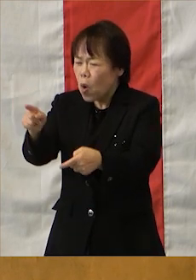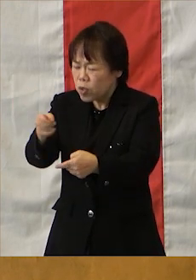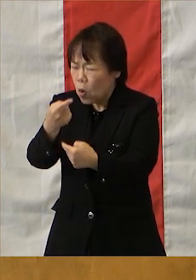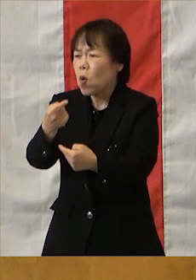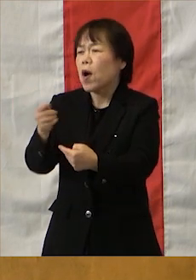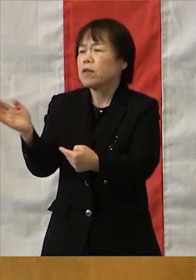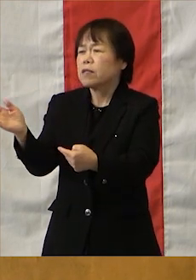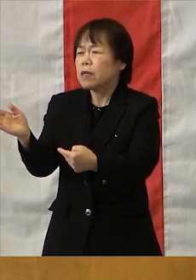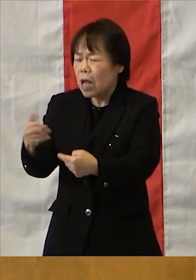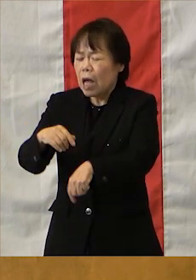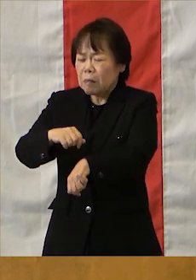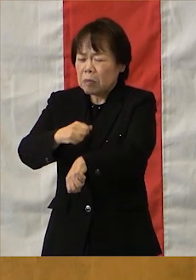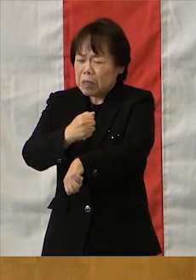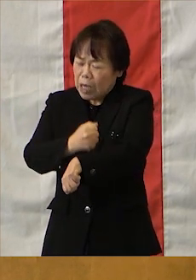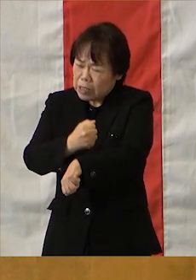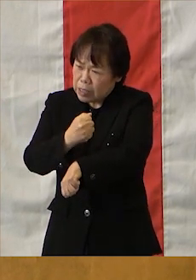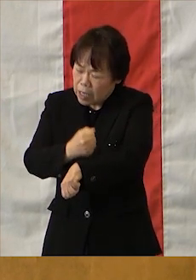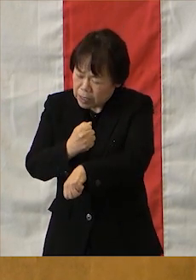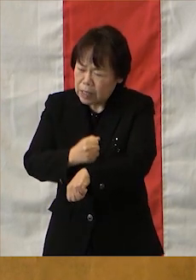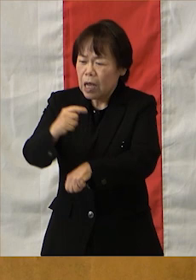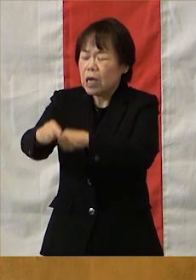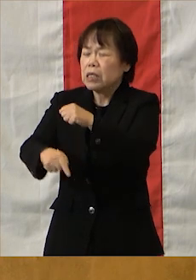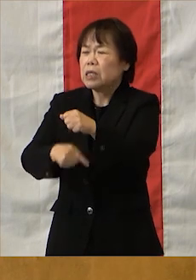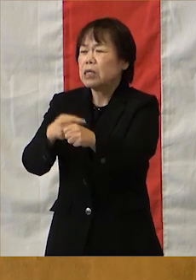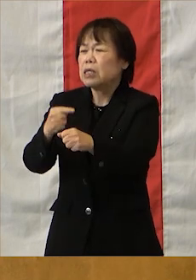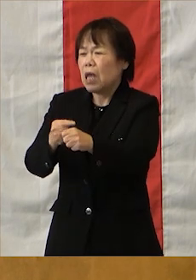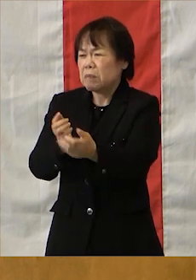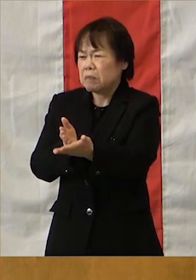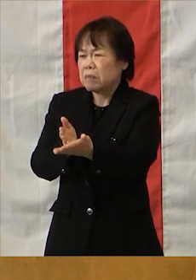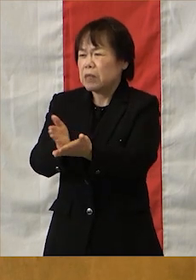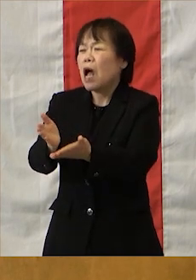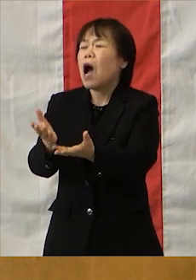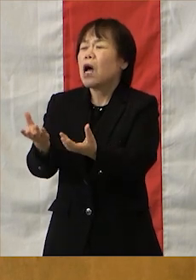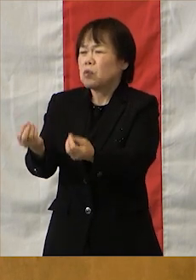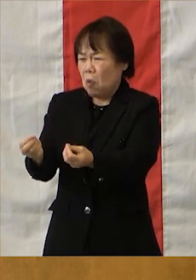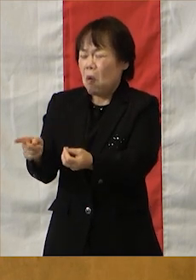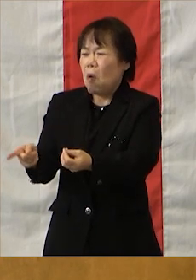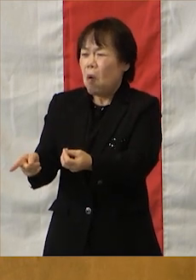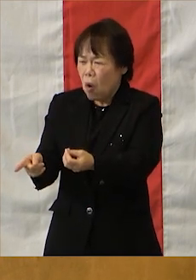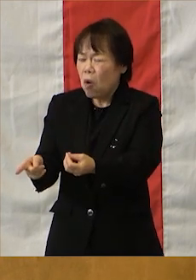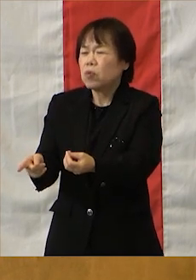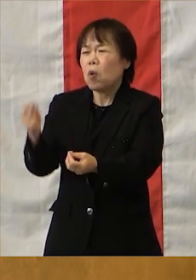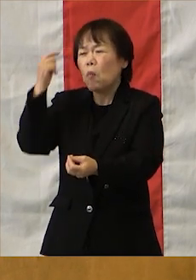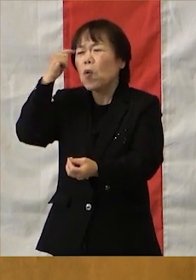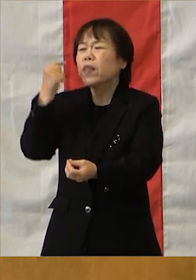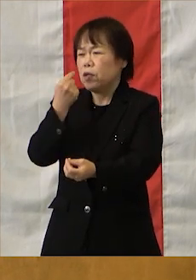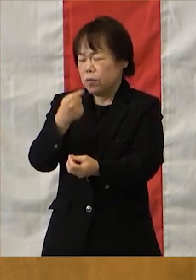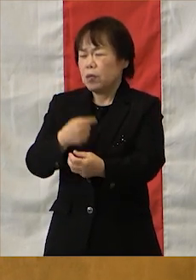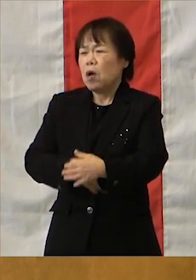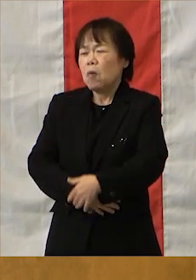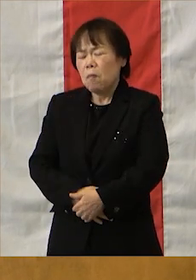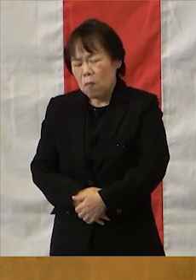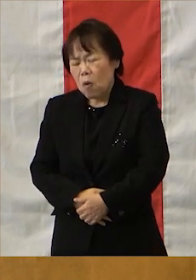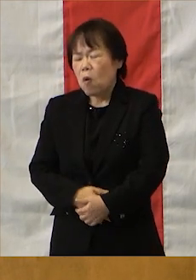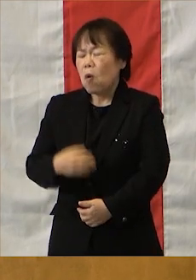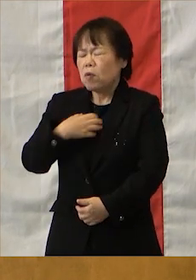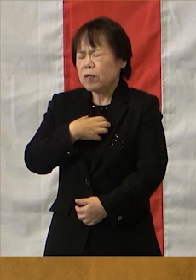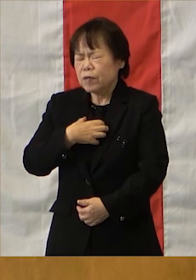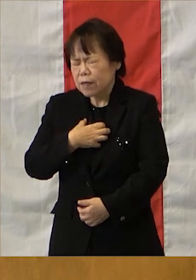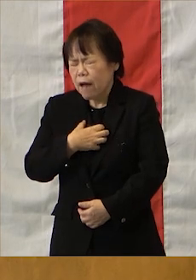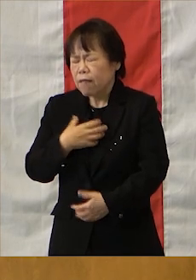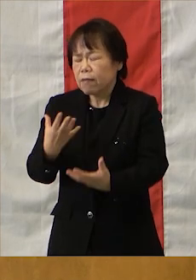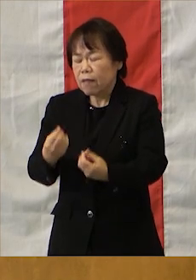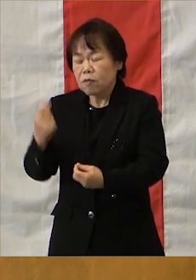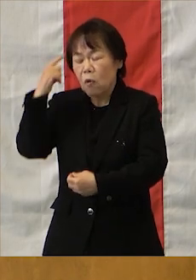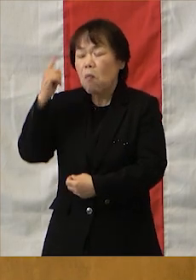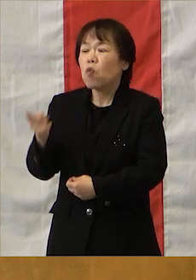え厳しい1年の札だなとそのように思っています痛恨の極みだったと